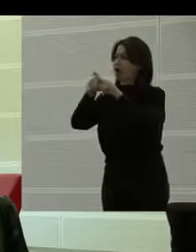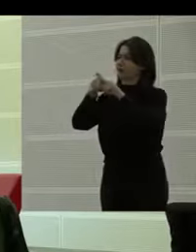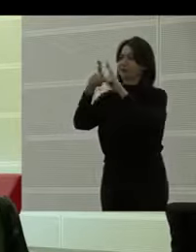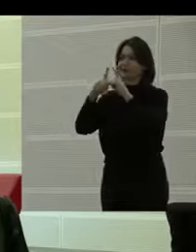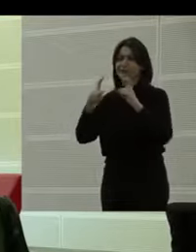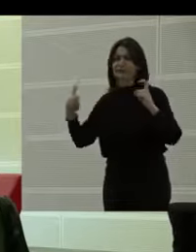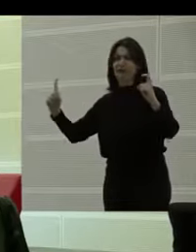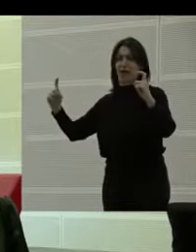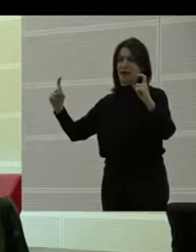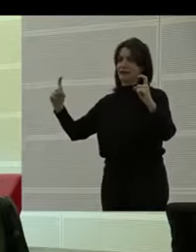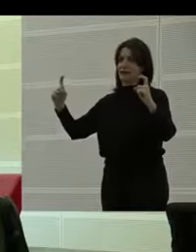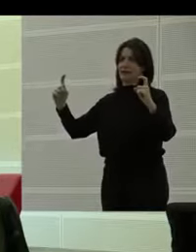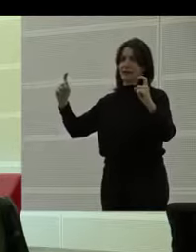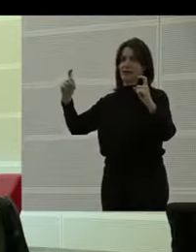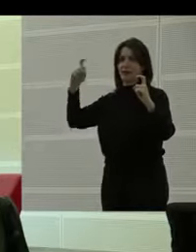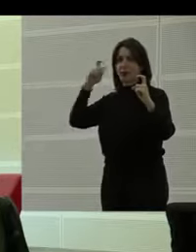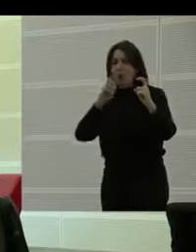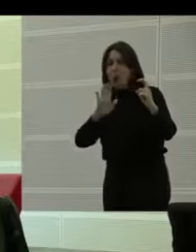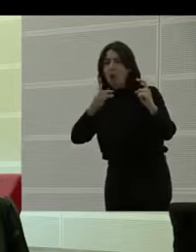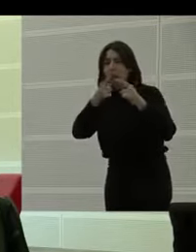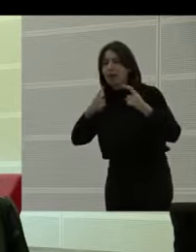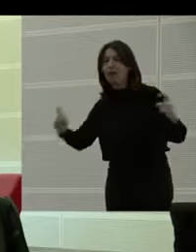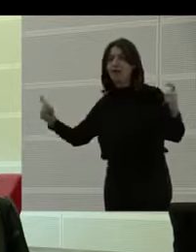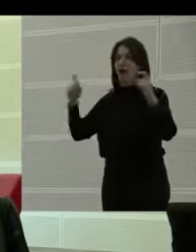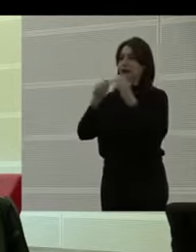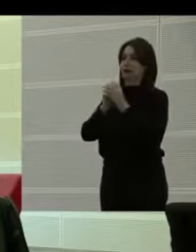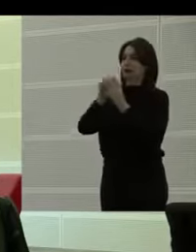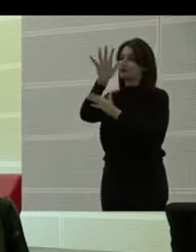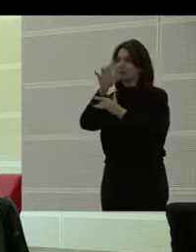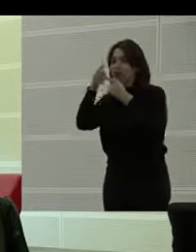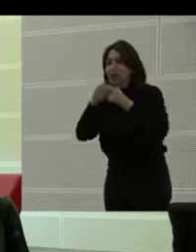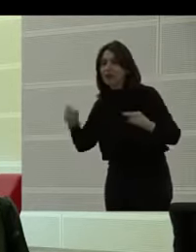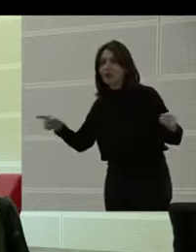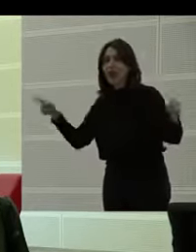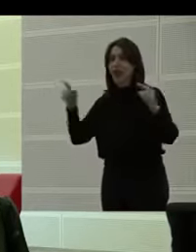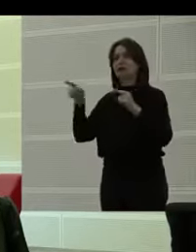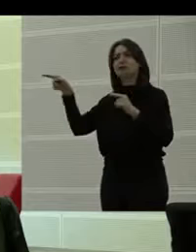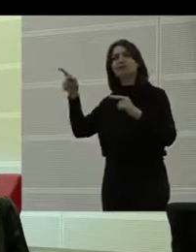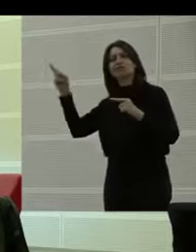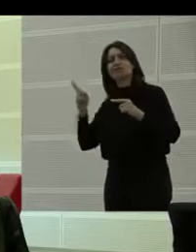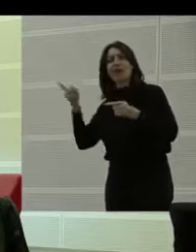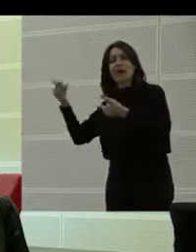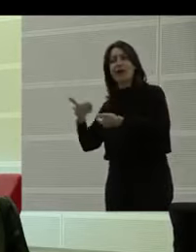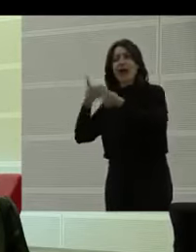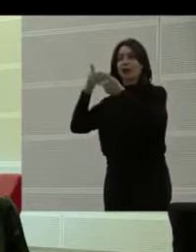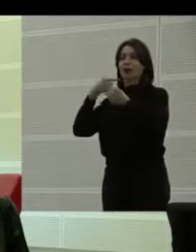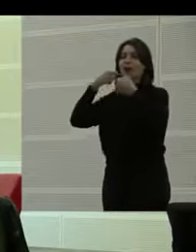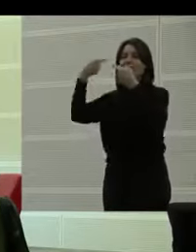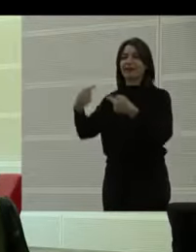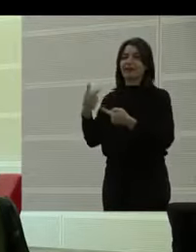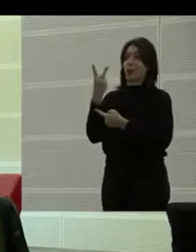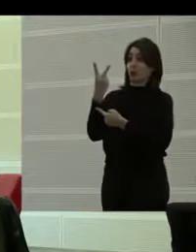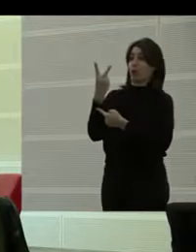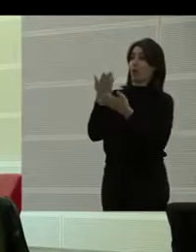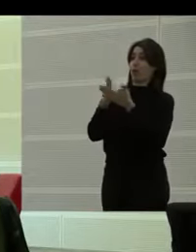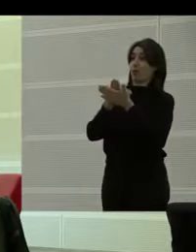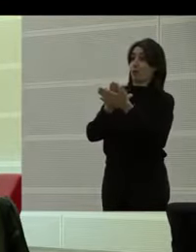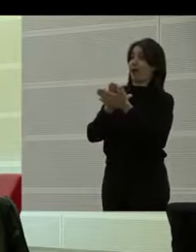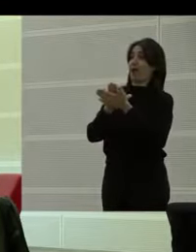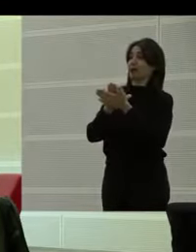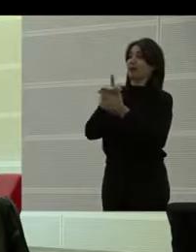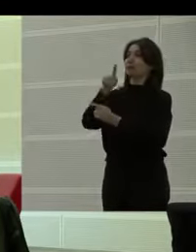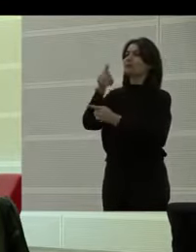linguaggi diversi, con storie diverse, che però ci aiutano a dire due cose che ci stanno molto a cuore. E questi